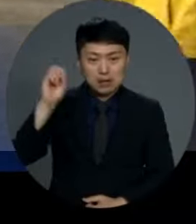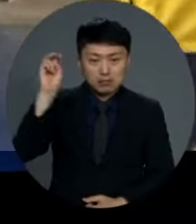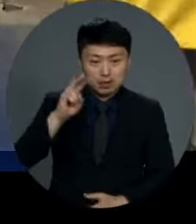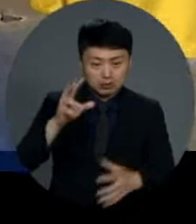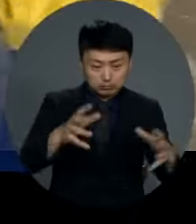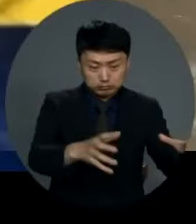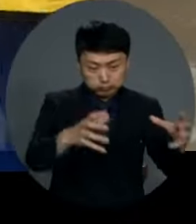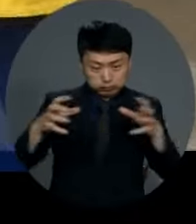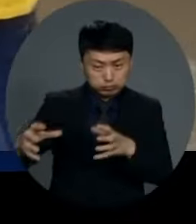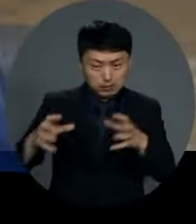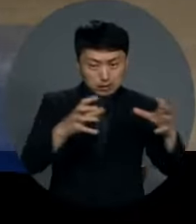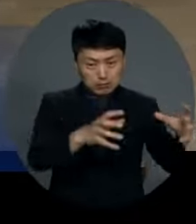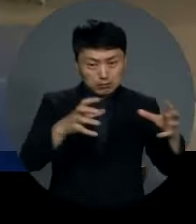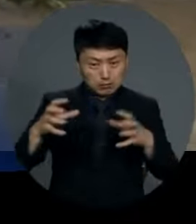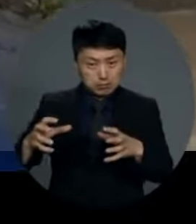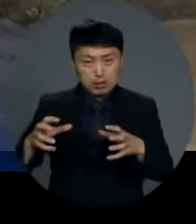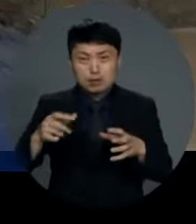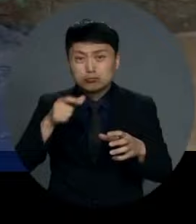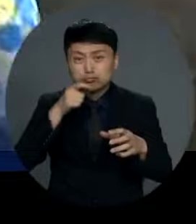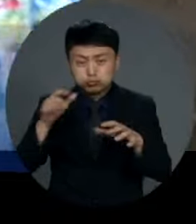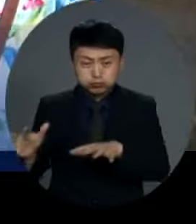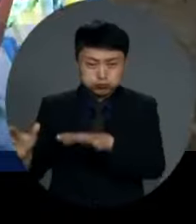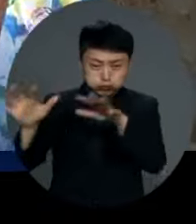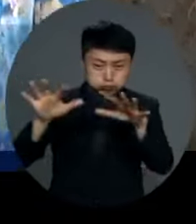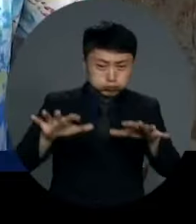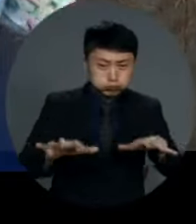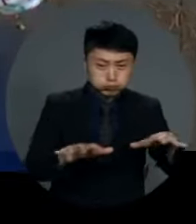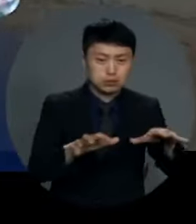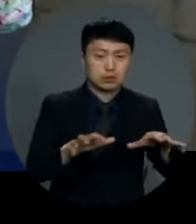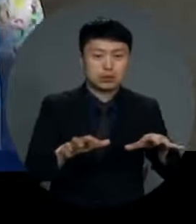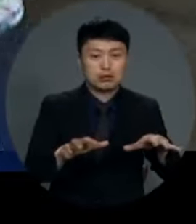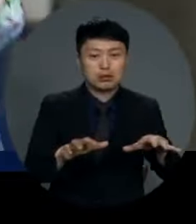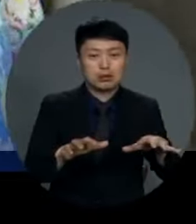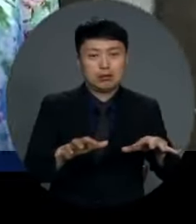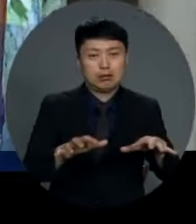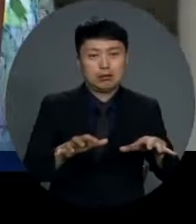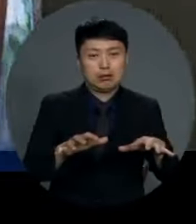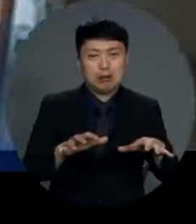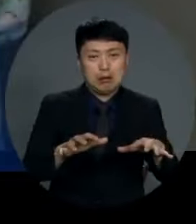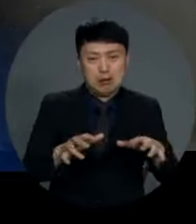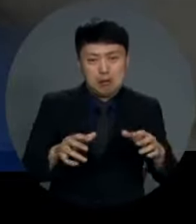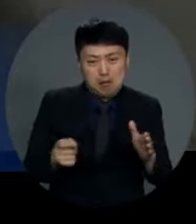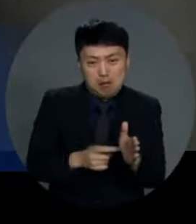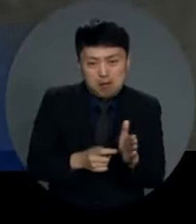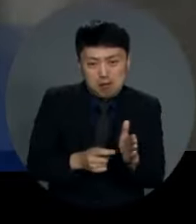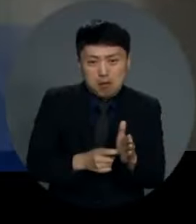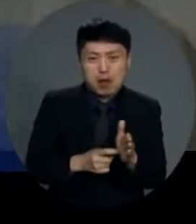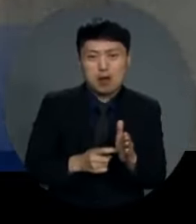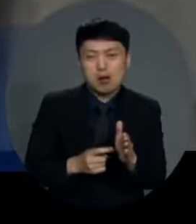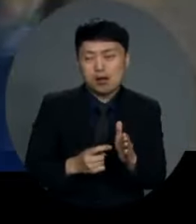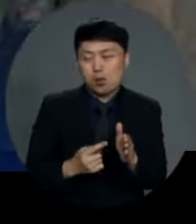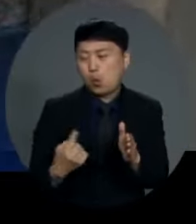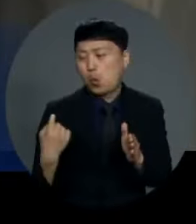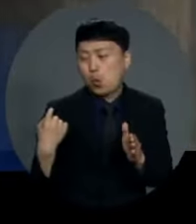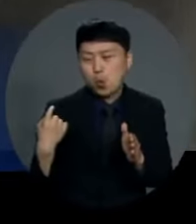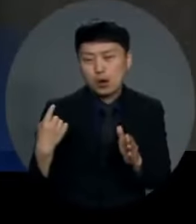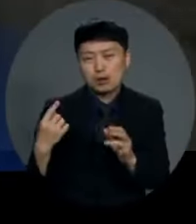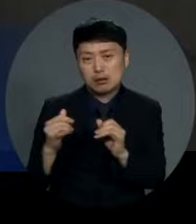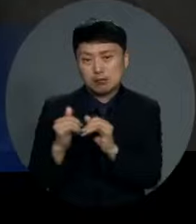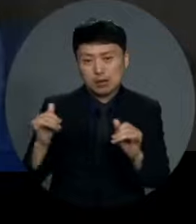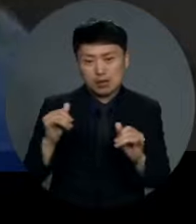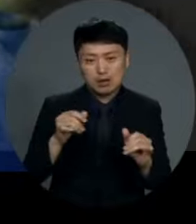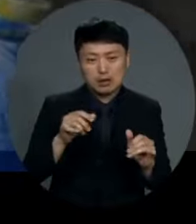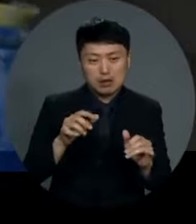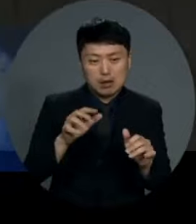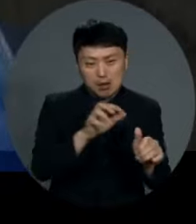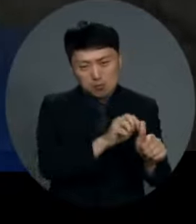들러 타보니까 우선은 물이 막 콱 차가 돌었는데 할 수 없어서 뒤에 사는 아줌마가 와가지고